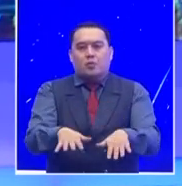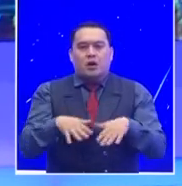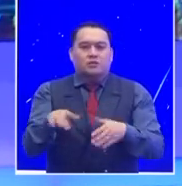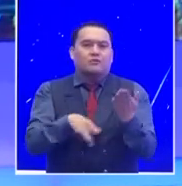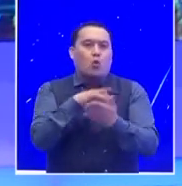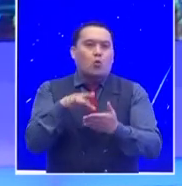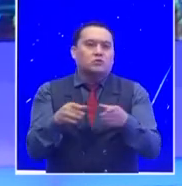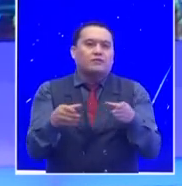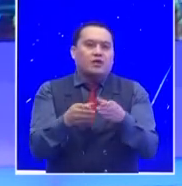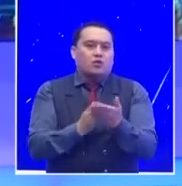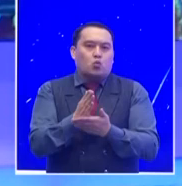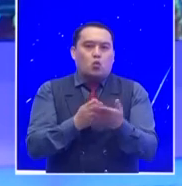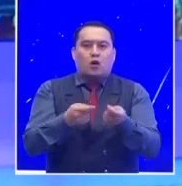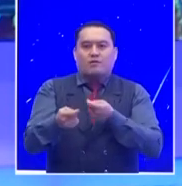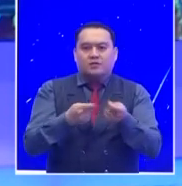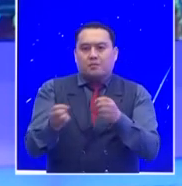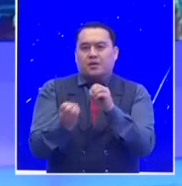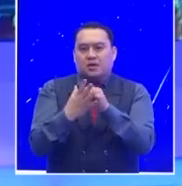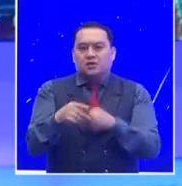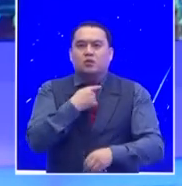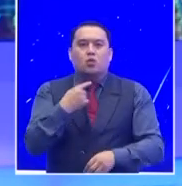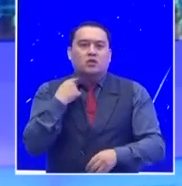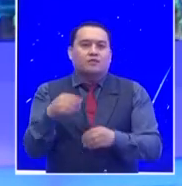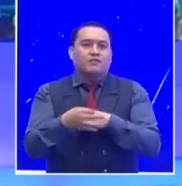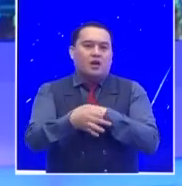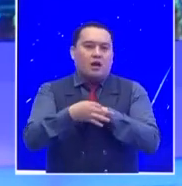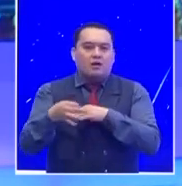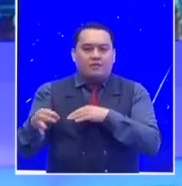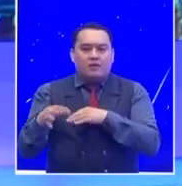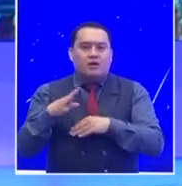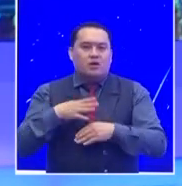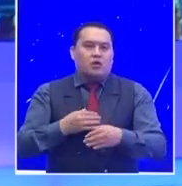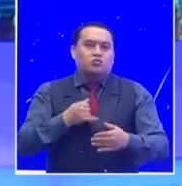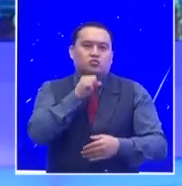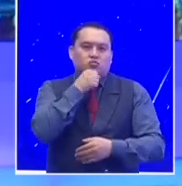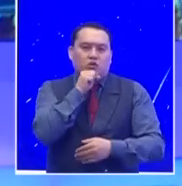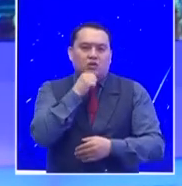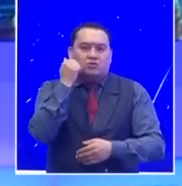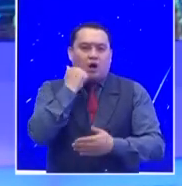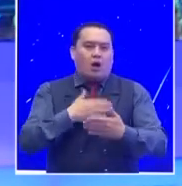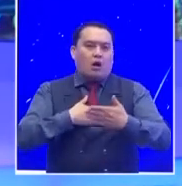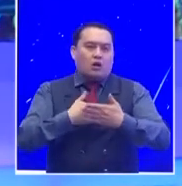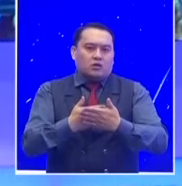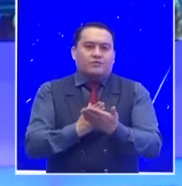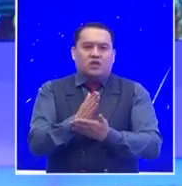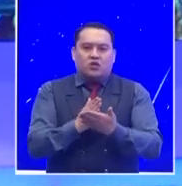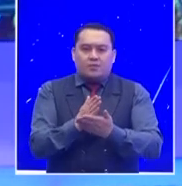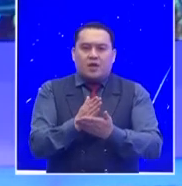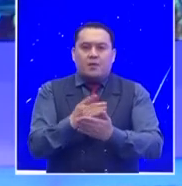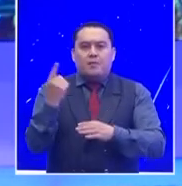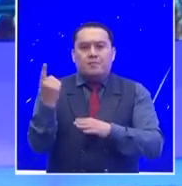пленума городского совета ветеранов, руководители 15 талдыкурганских филиалов, почетные аксакалы, активисты ветеранского